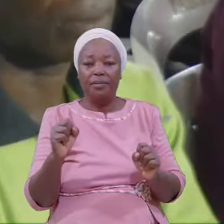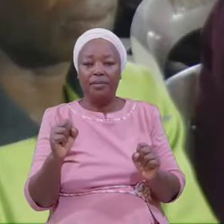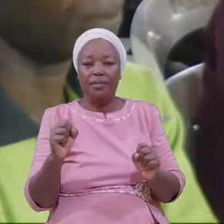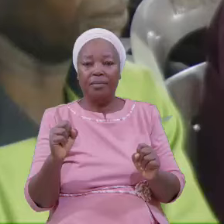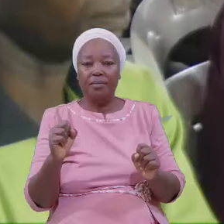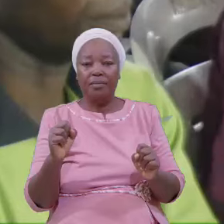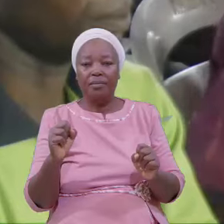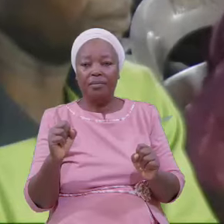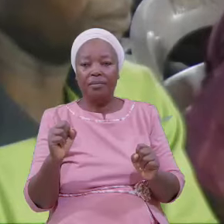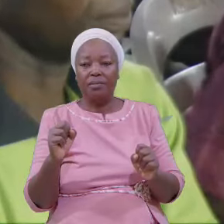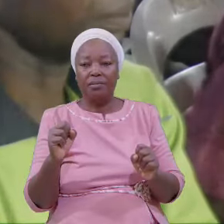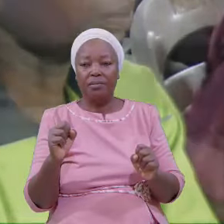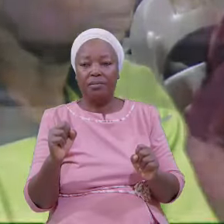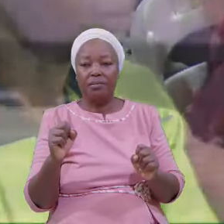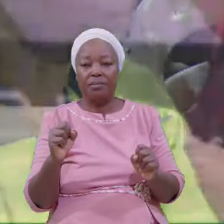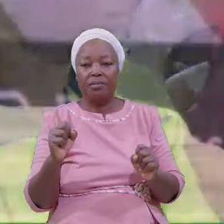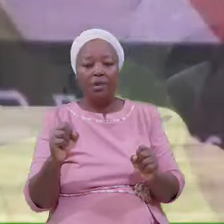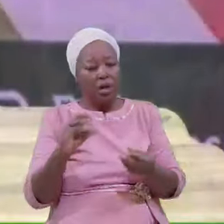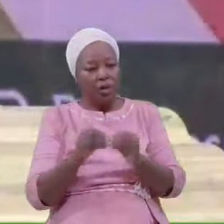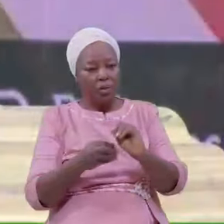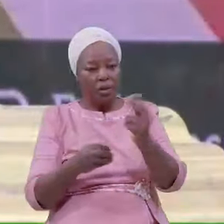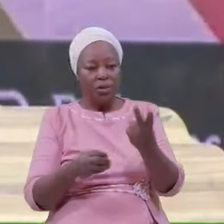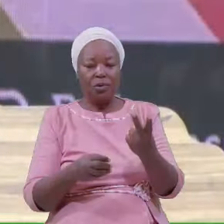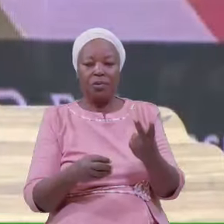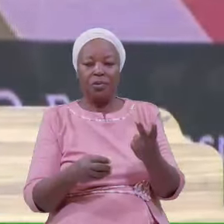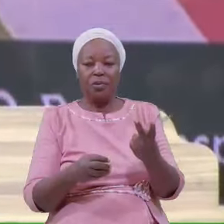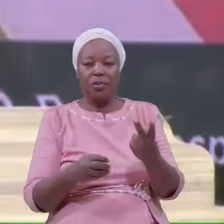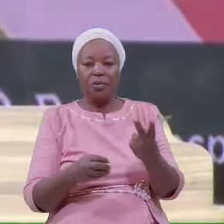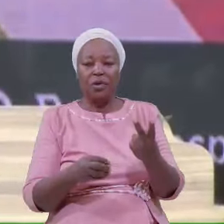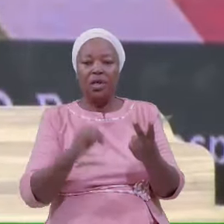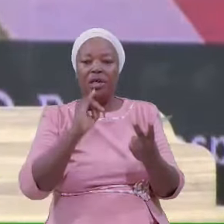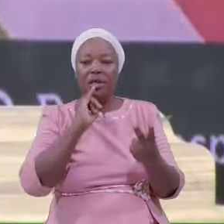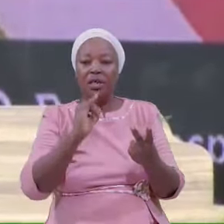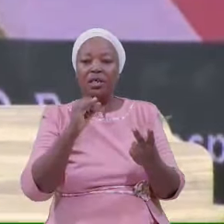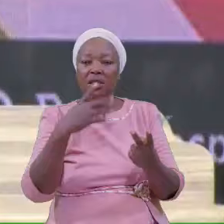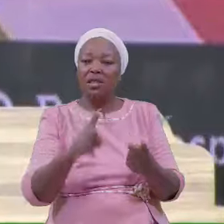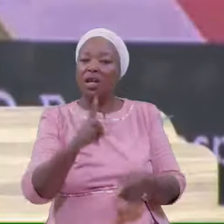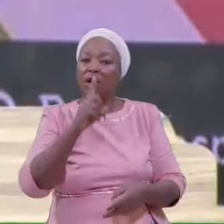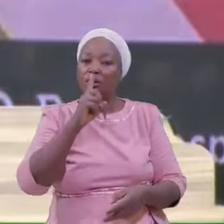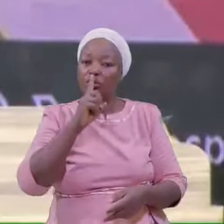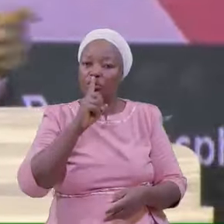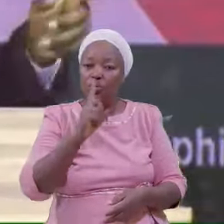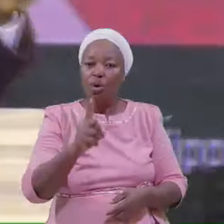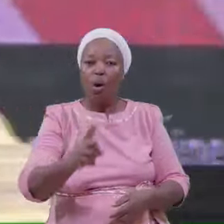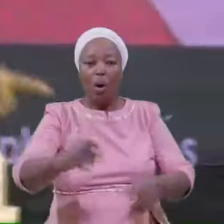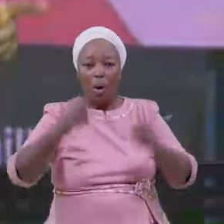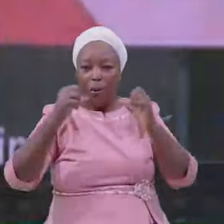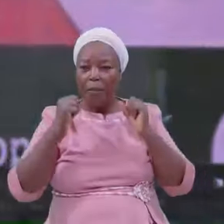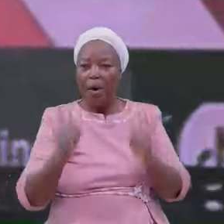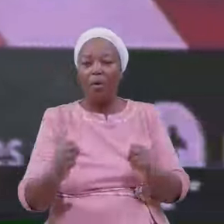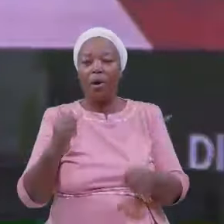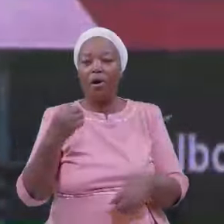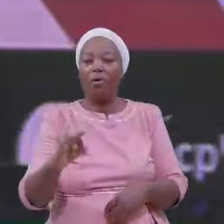pagliligtas ng mga tao. Number two. Pangalawa. It's the genuine power of God